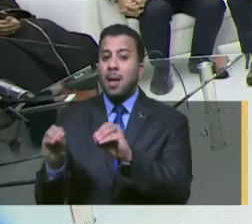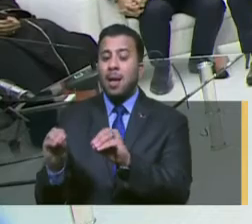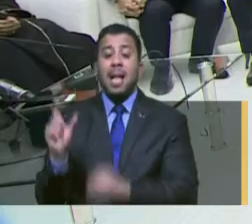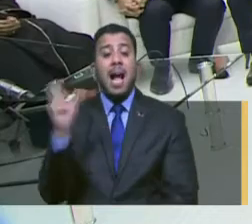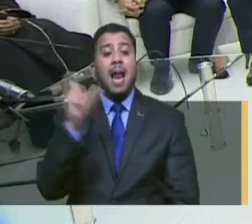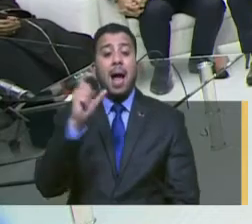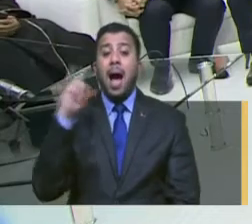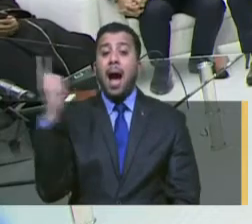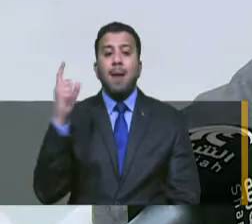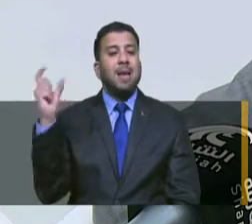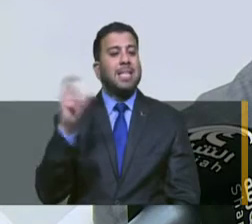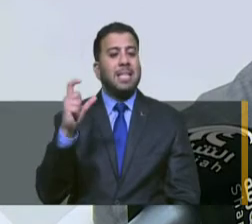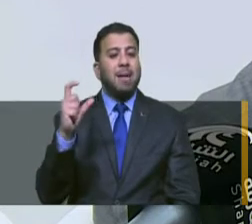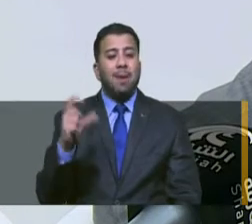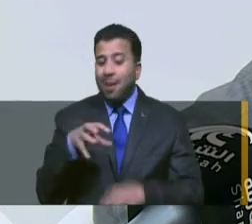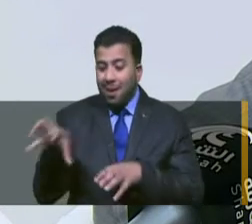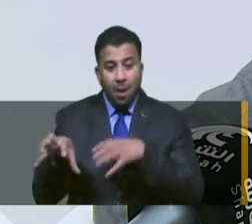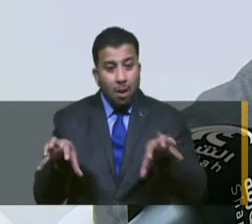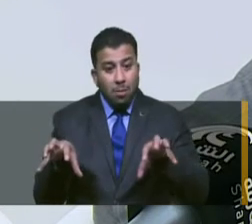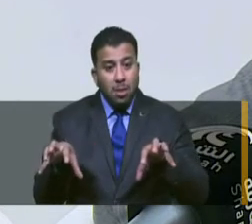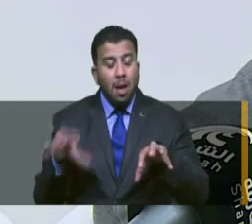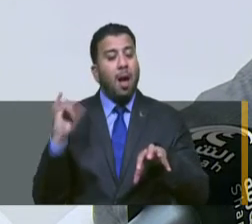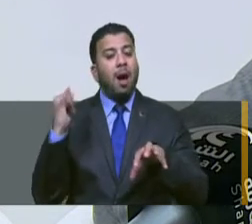هذا والعالم العربي جزء منه.